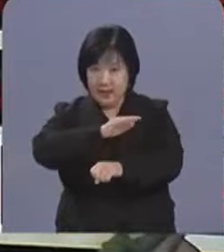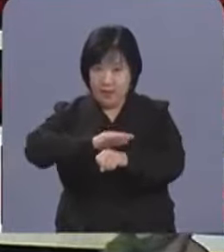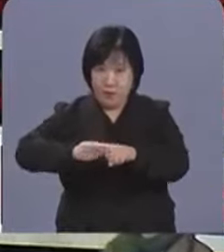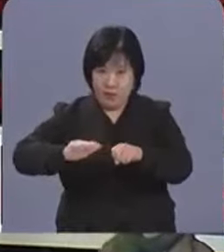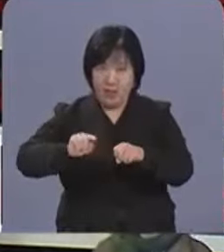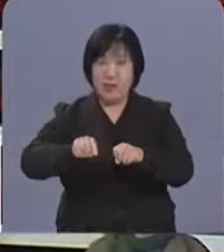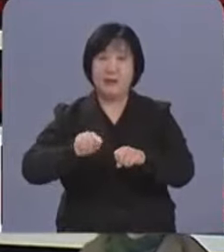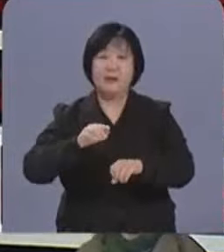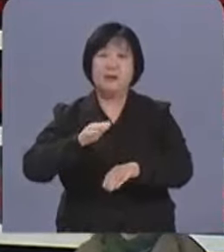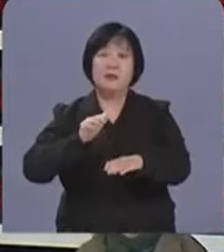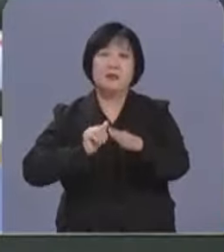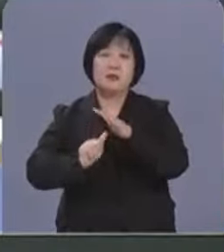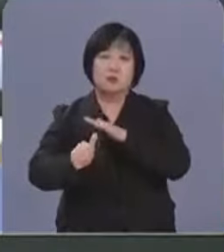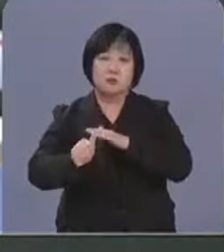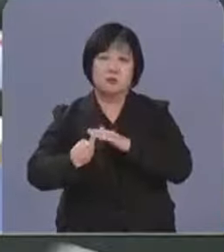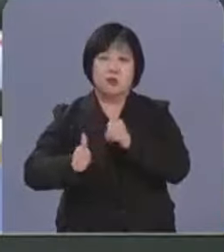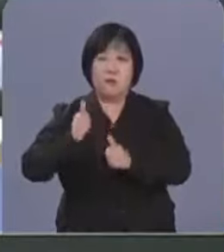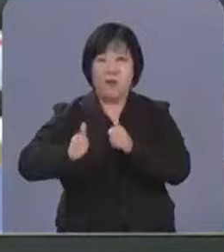마스터즈 탁구선수권대회입니다.